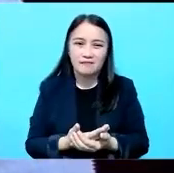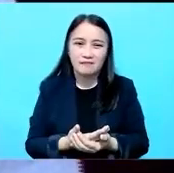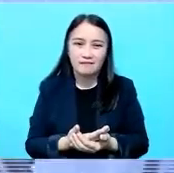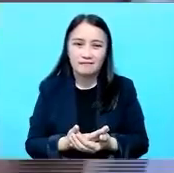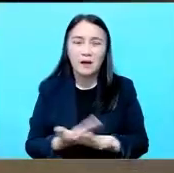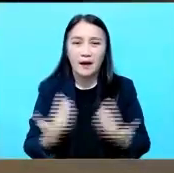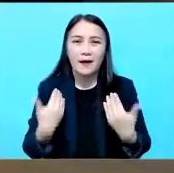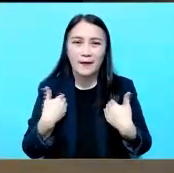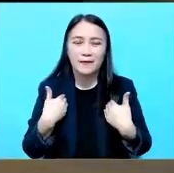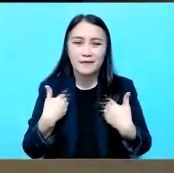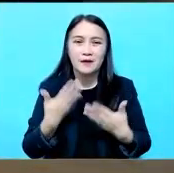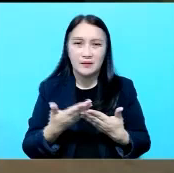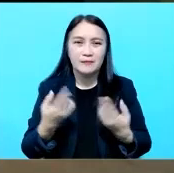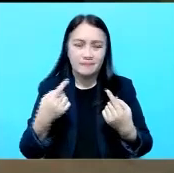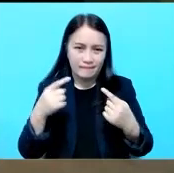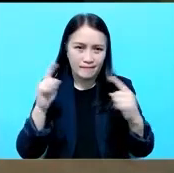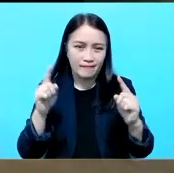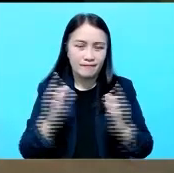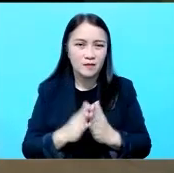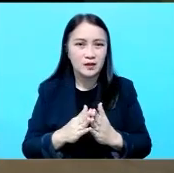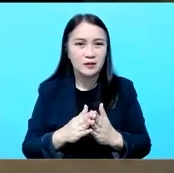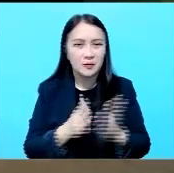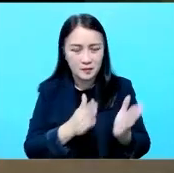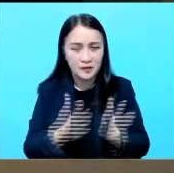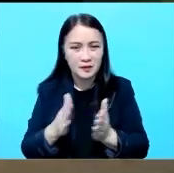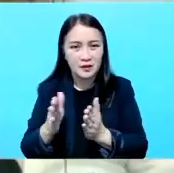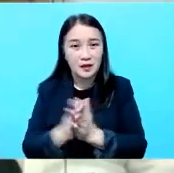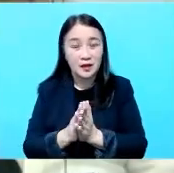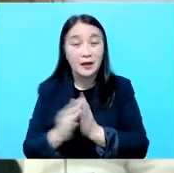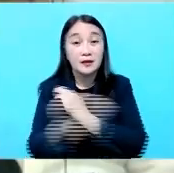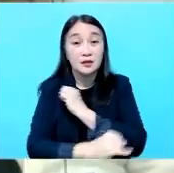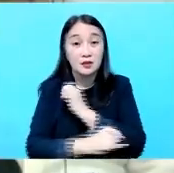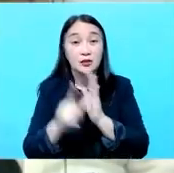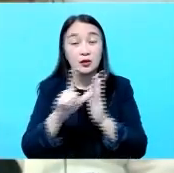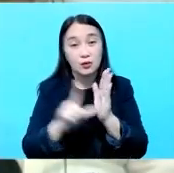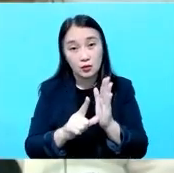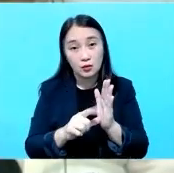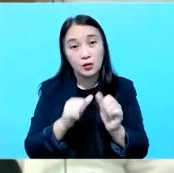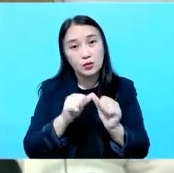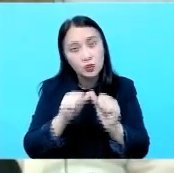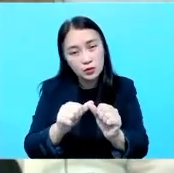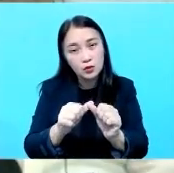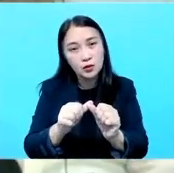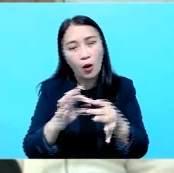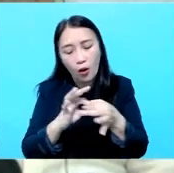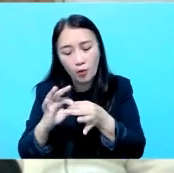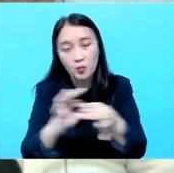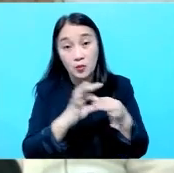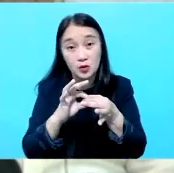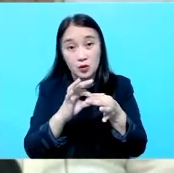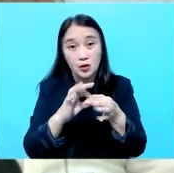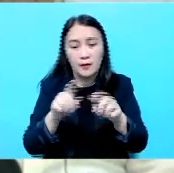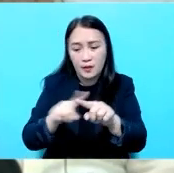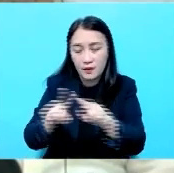naman. Bukod sa international law, binigyan din ni Pangulong Marcos ang halaga ng kooperasyon ng mga bansa para mapigilan ang